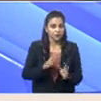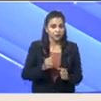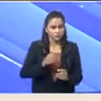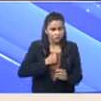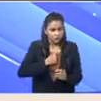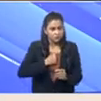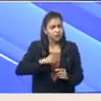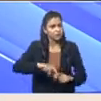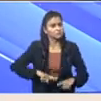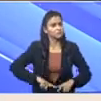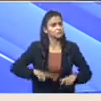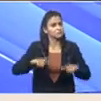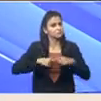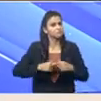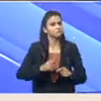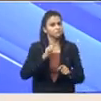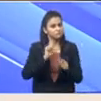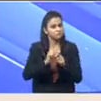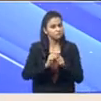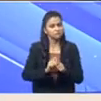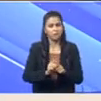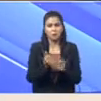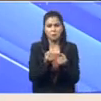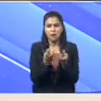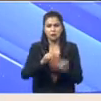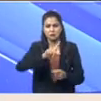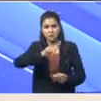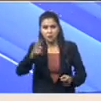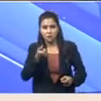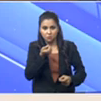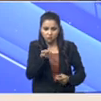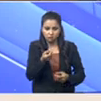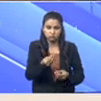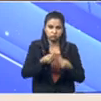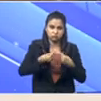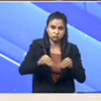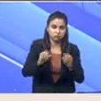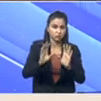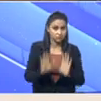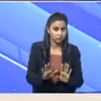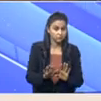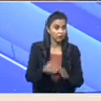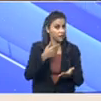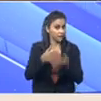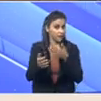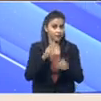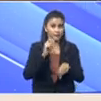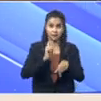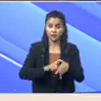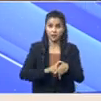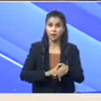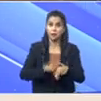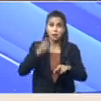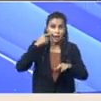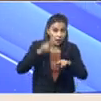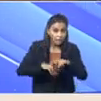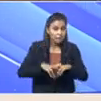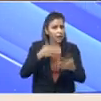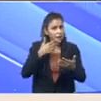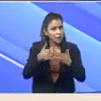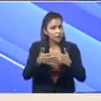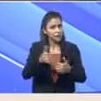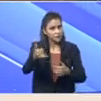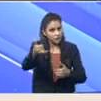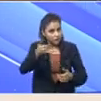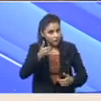मेहनत से कमाए हुए लाखों रुपए गंवा दिए हैं। कभी भी आपको इस तरह का कोई कॉल